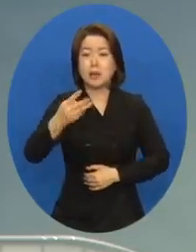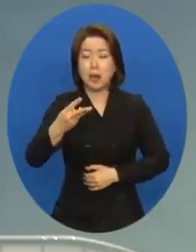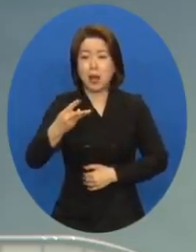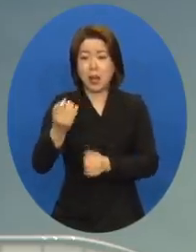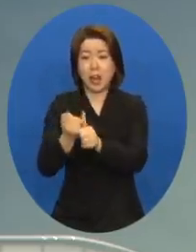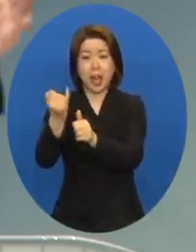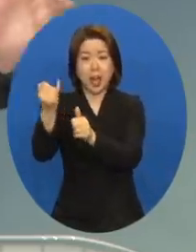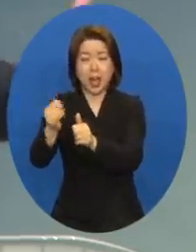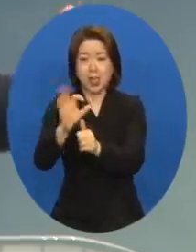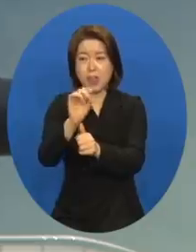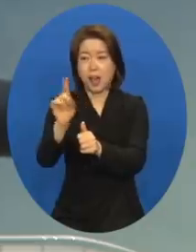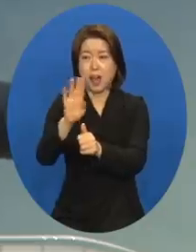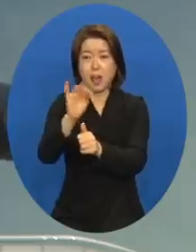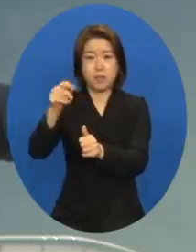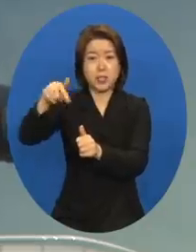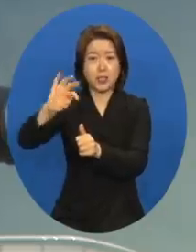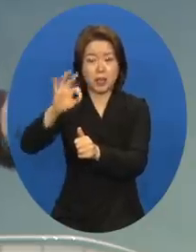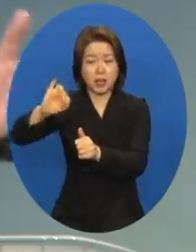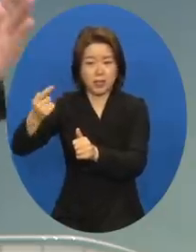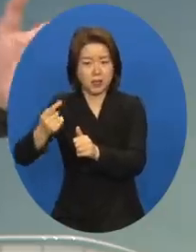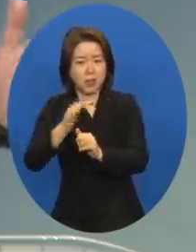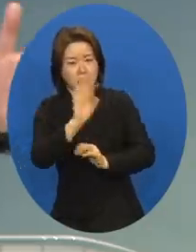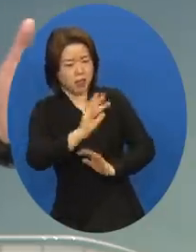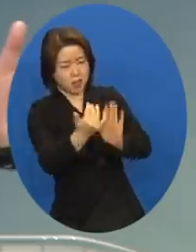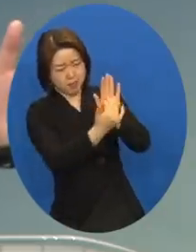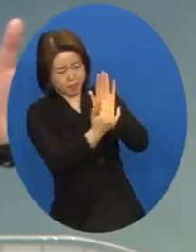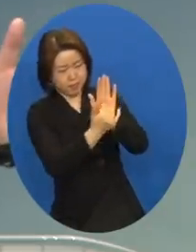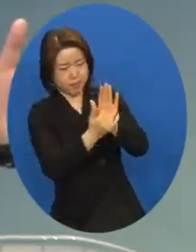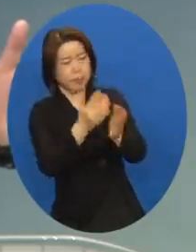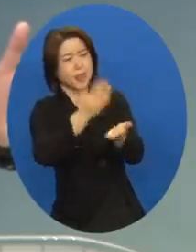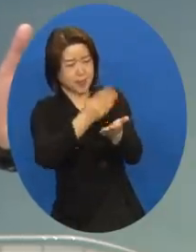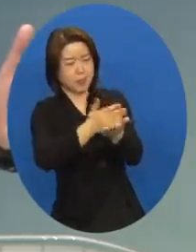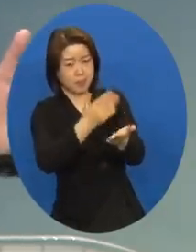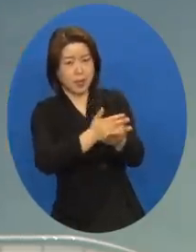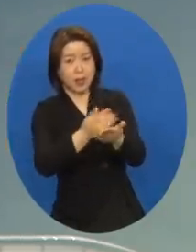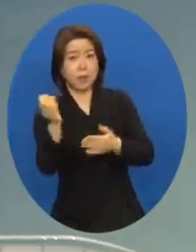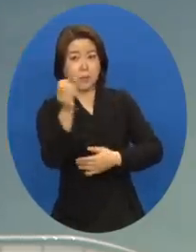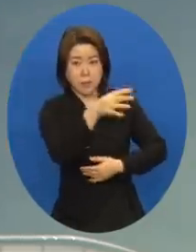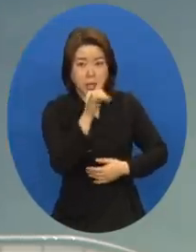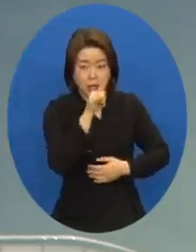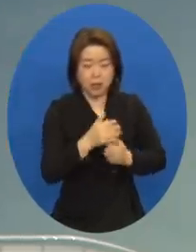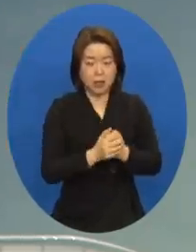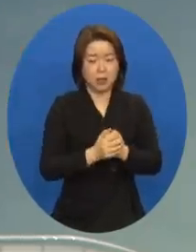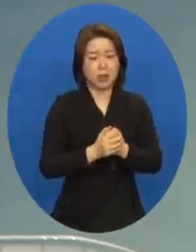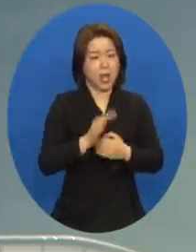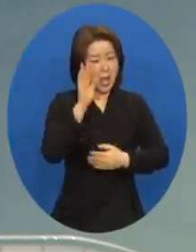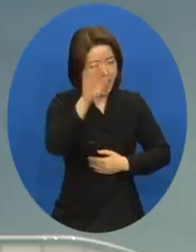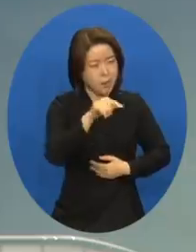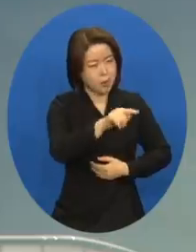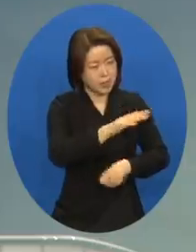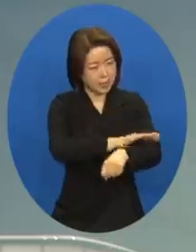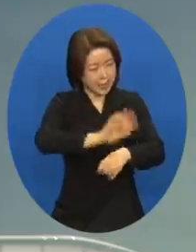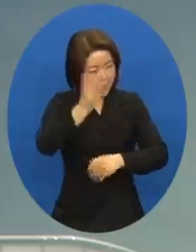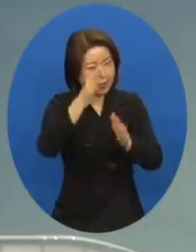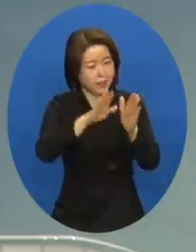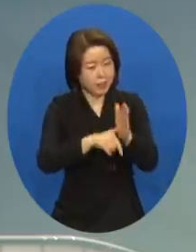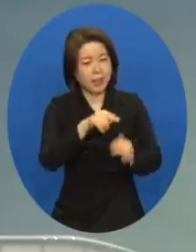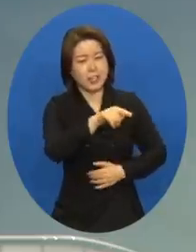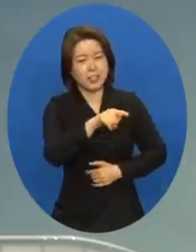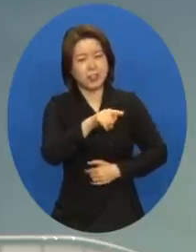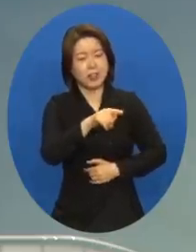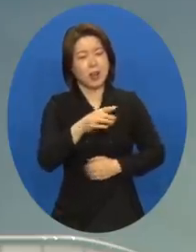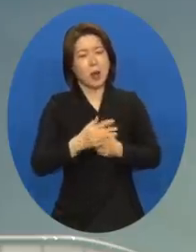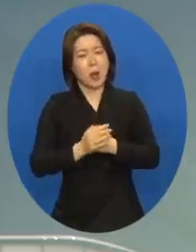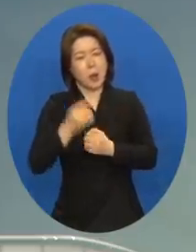여인이 막아서서 그렇게 하지 마십시오. 그것은 앞으로 당신이 잘 될 때에 큰